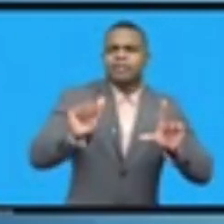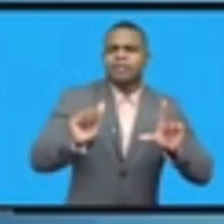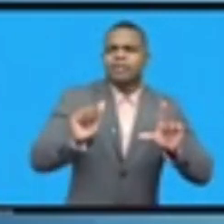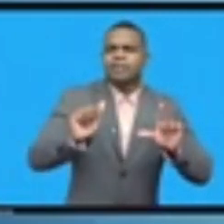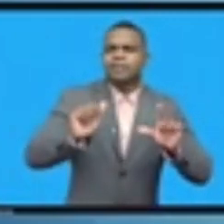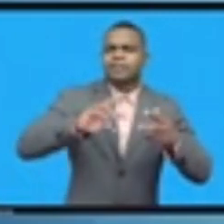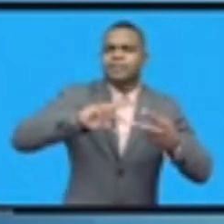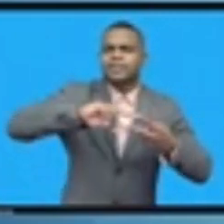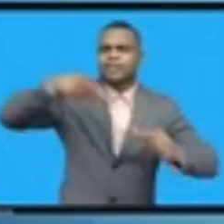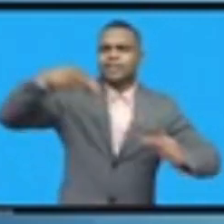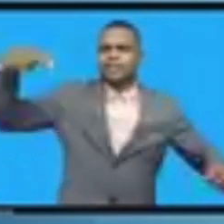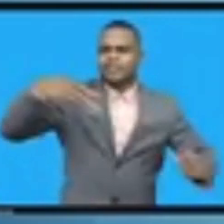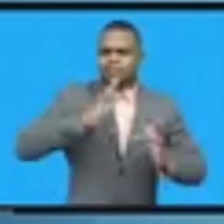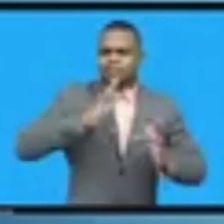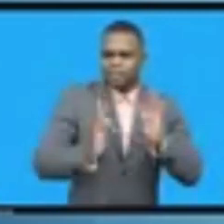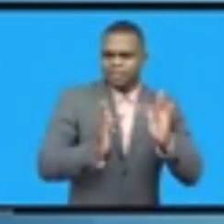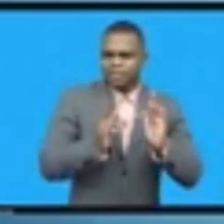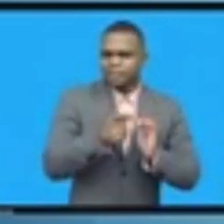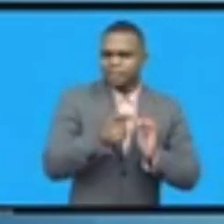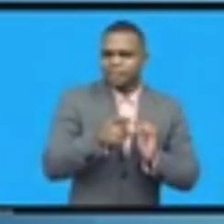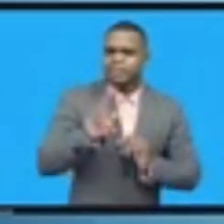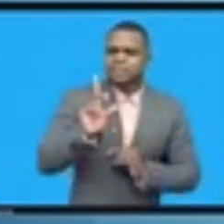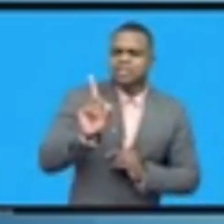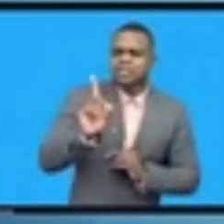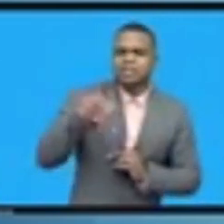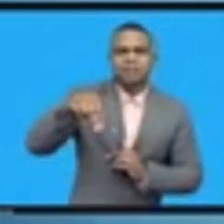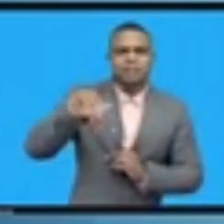会觉得你在用电脑。